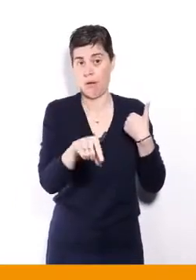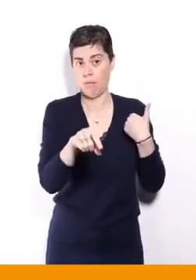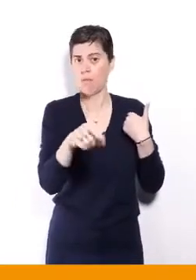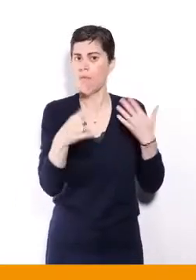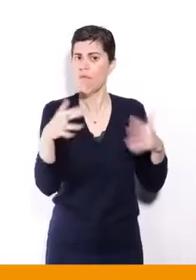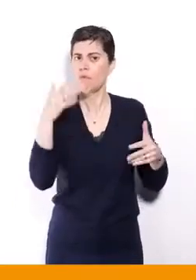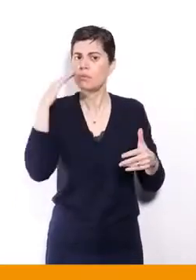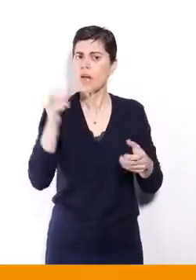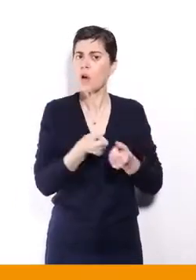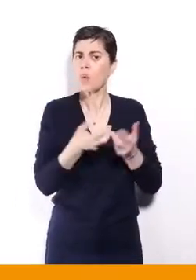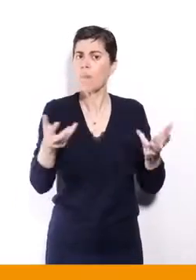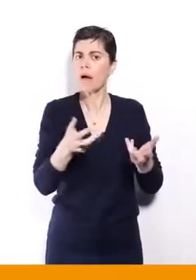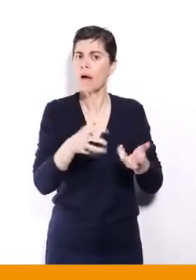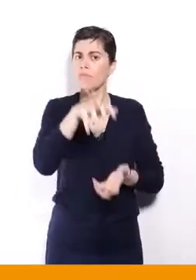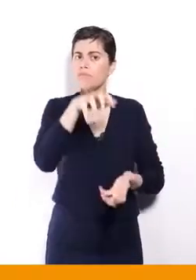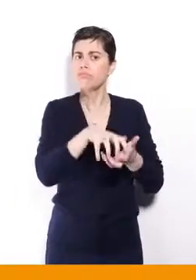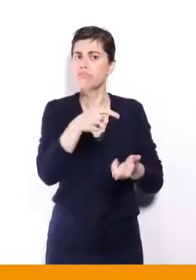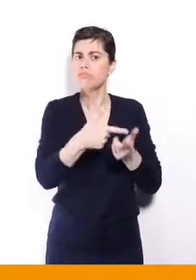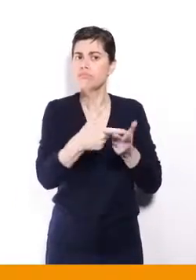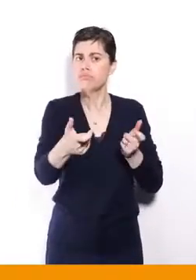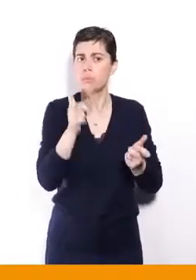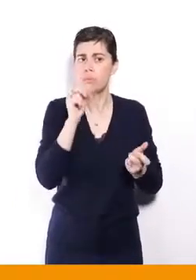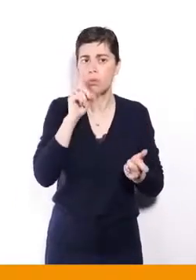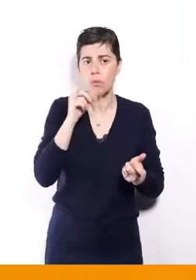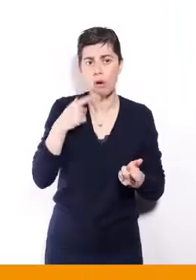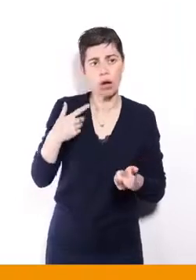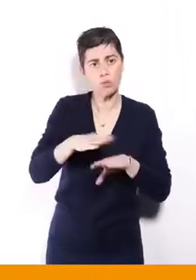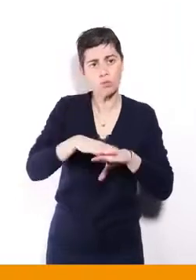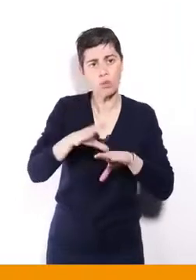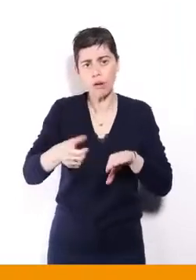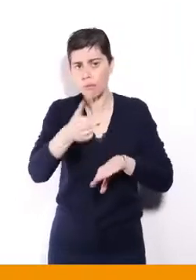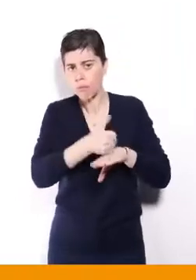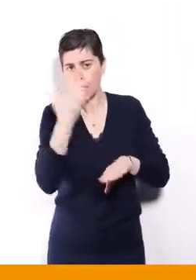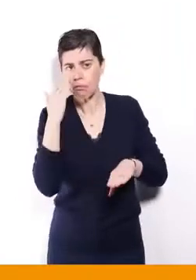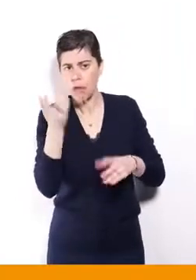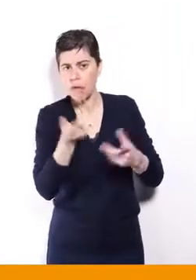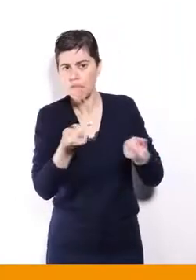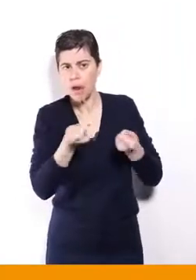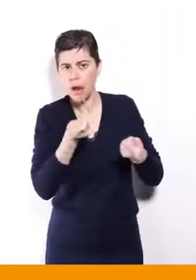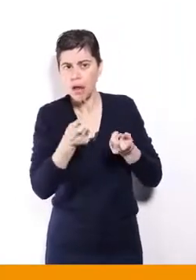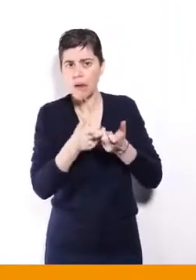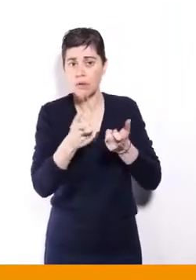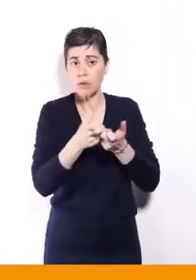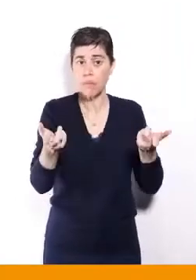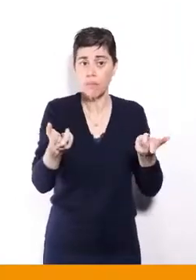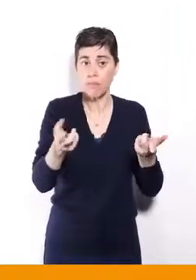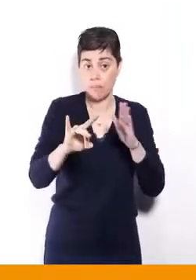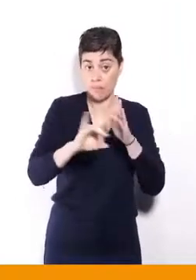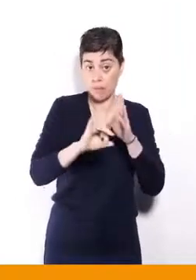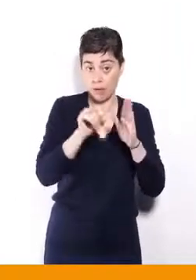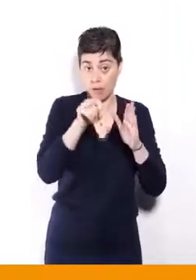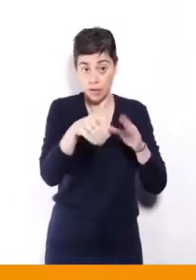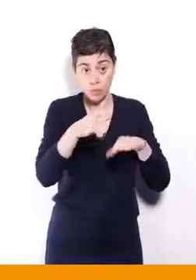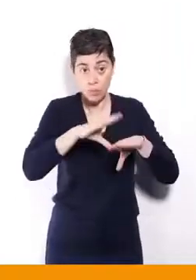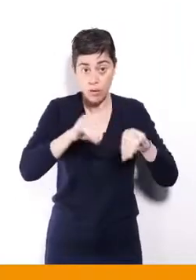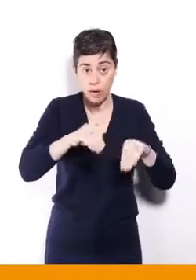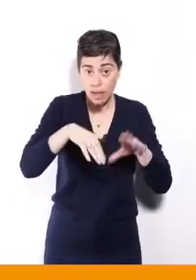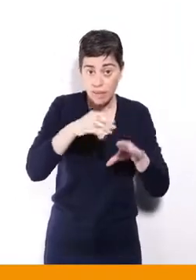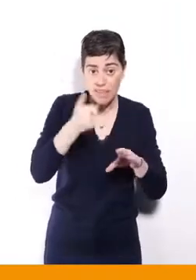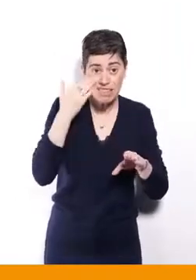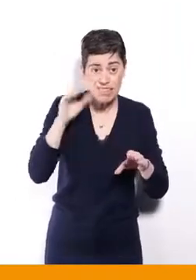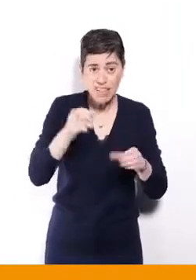connue, parce que les instances fonctionnent bien. Je pense à la maison départementale des personnes handicapées. Mais nous